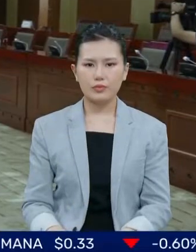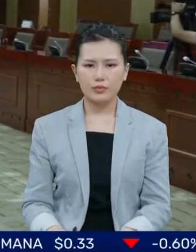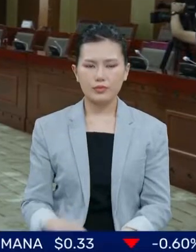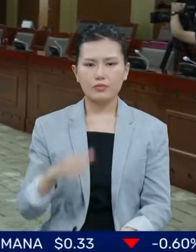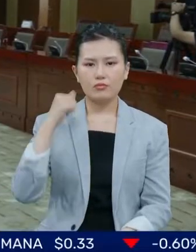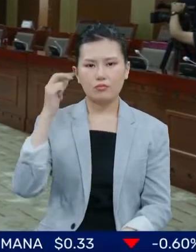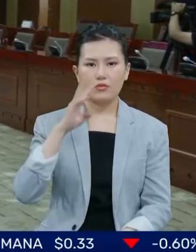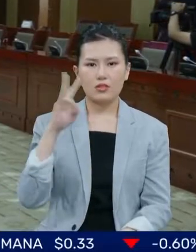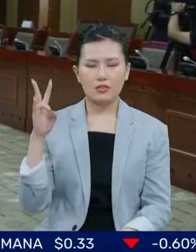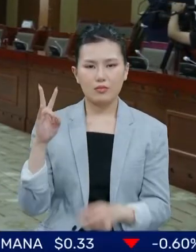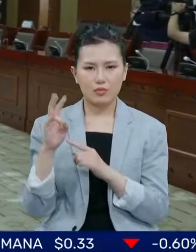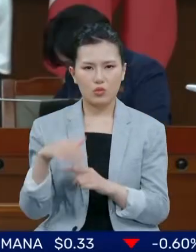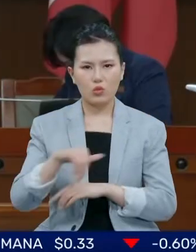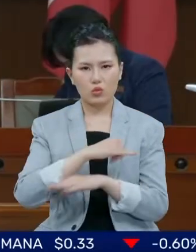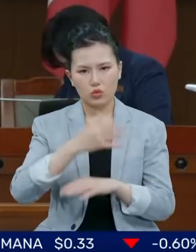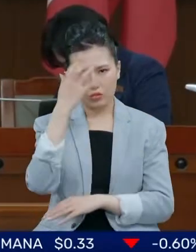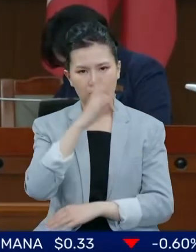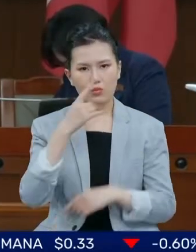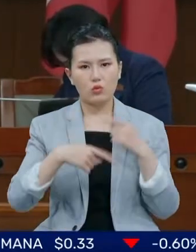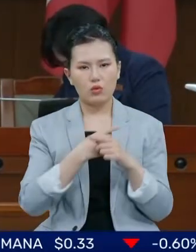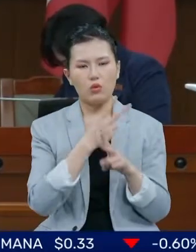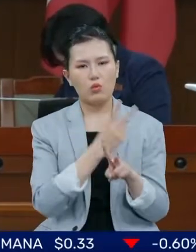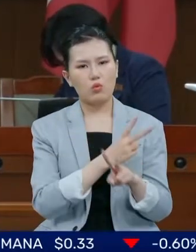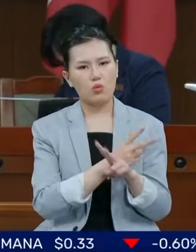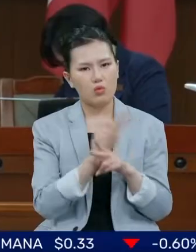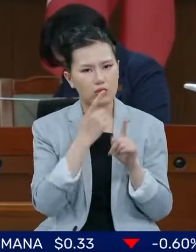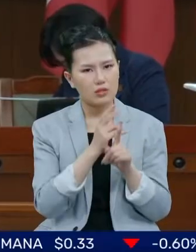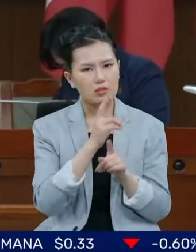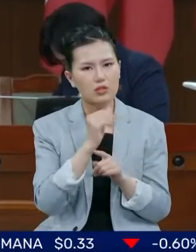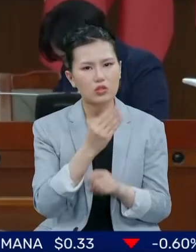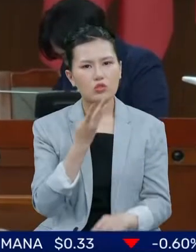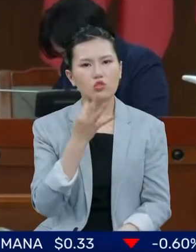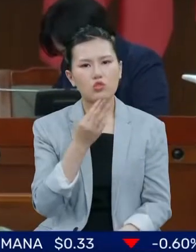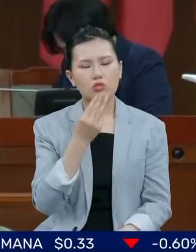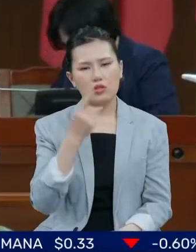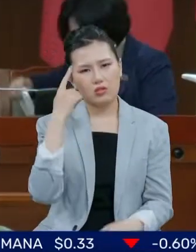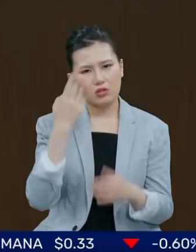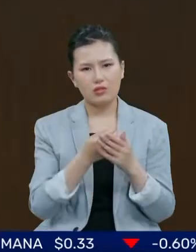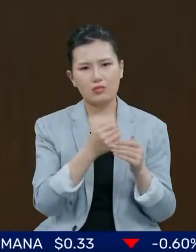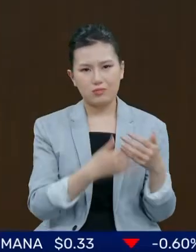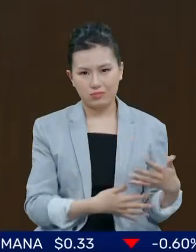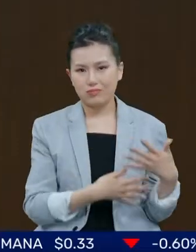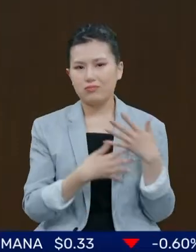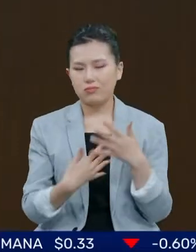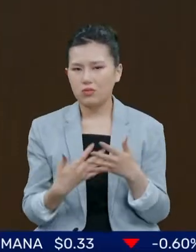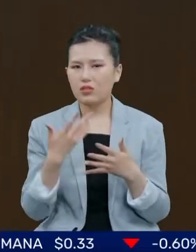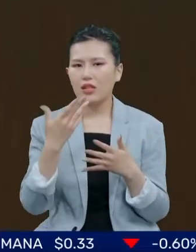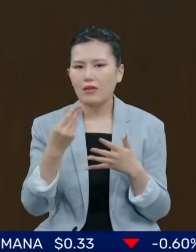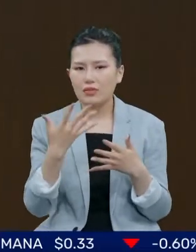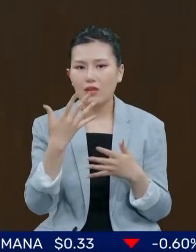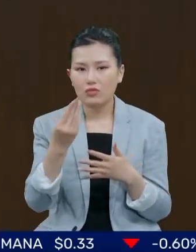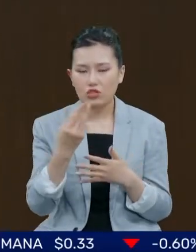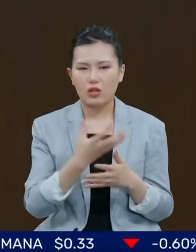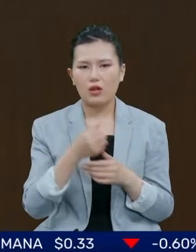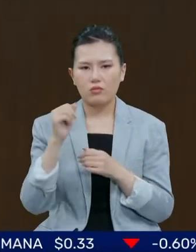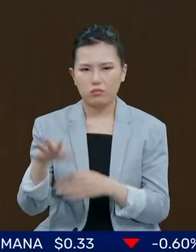Ардчилсан намын зүгээс улс төрийн намын тухай хуультай холбогдуулан 40 гаруй зарчмын зөрүүдэд санал гаргаснаас 5 санал нь хуульд тусагдсан гэлээ. Мөн хуулийн төсөл